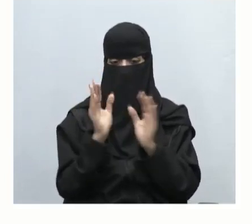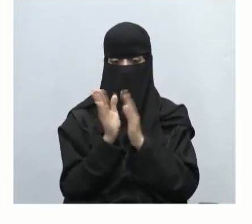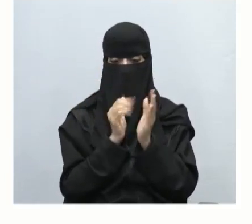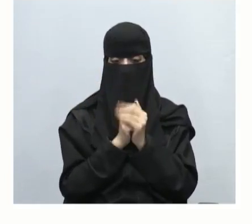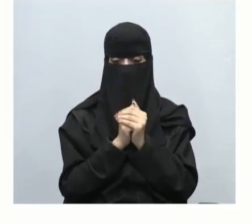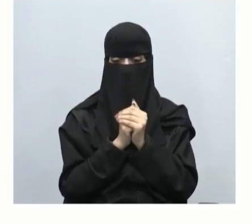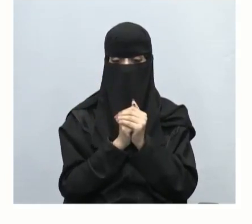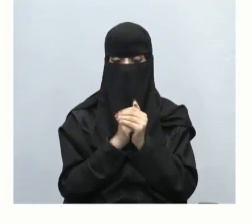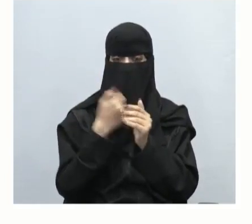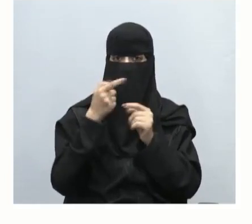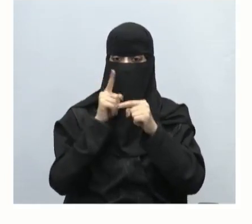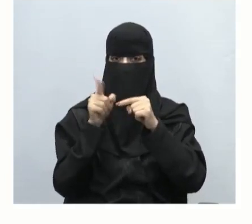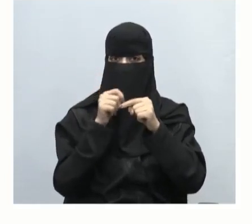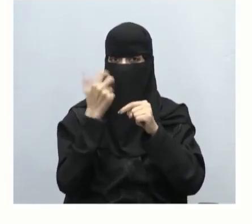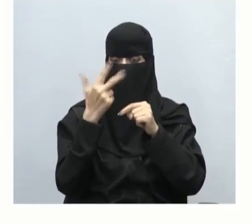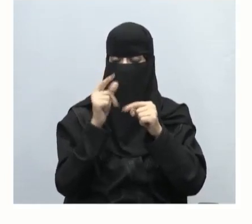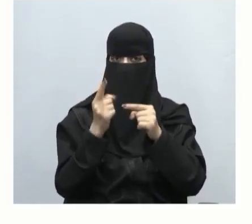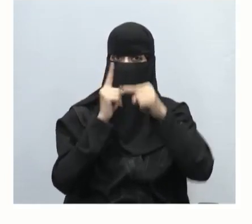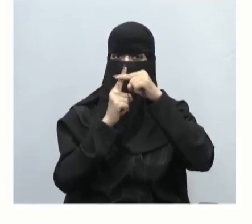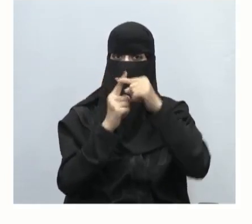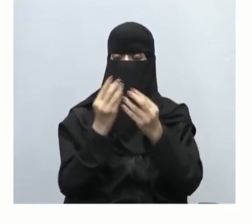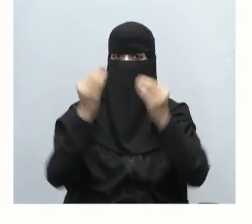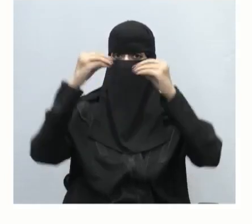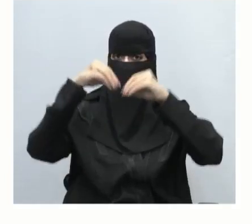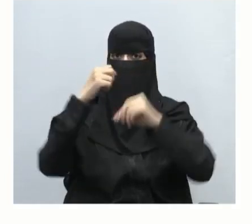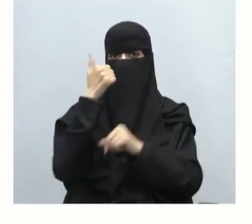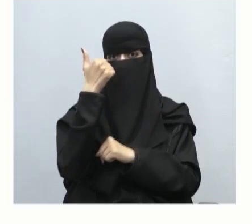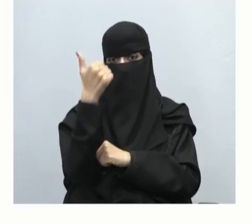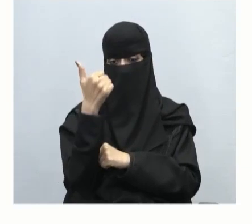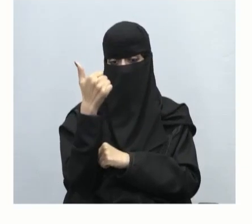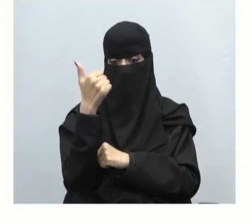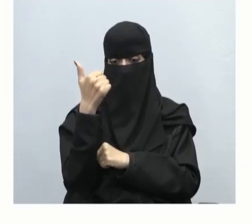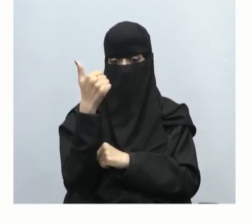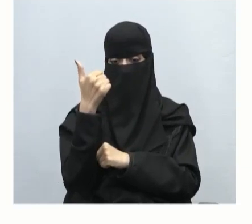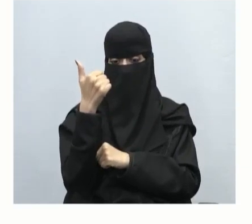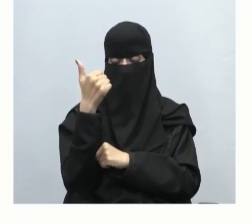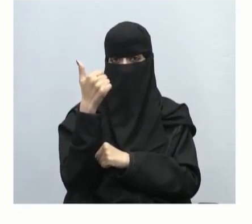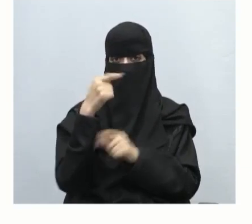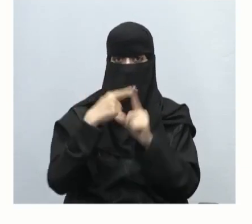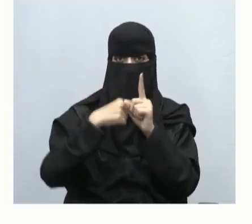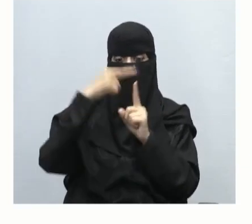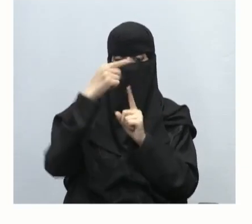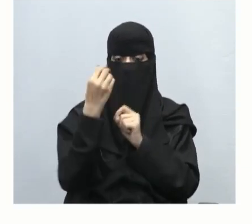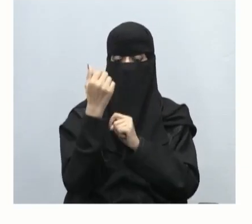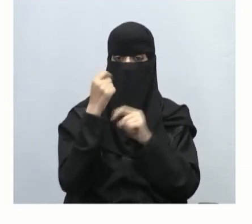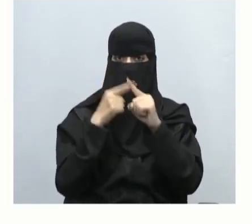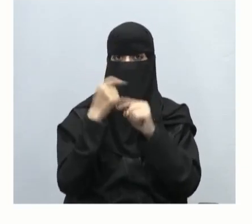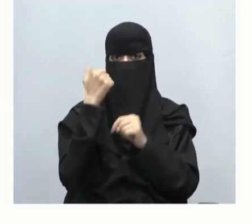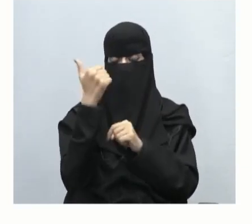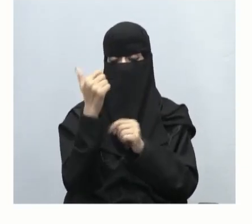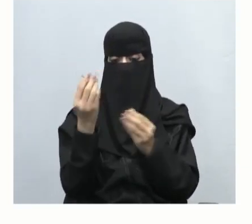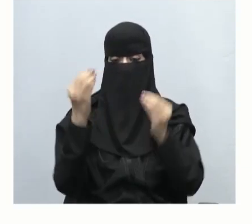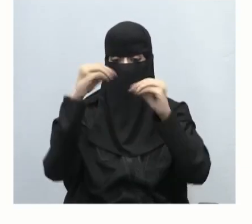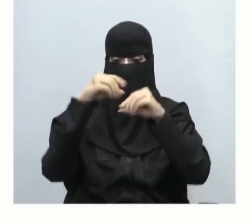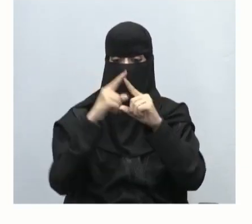سيليزيه الساعه الثامنه صباحا وعند الساعه الواحده ظهرا ارتفعت ست درجات سيليزيه